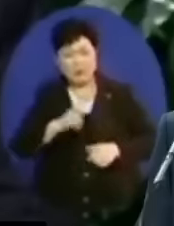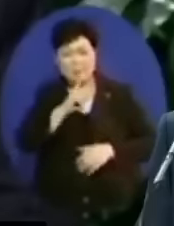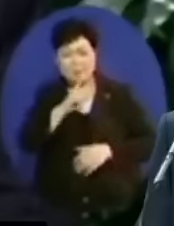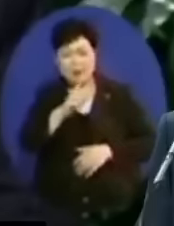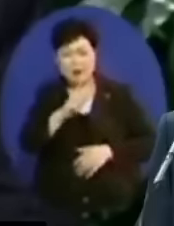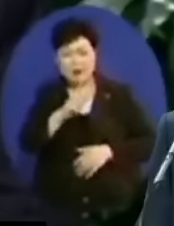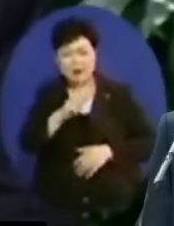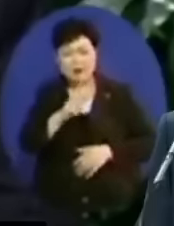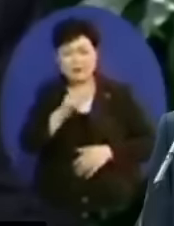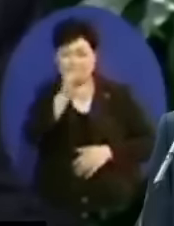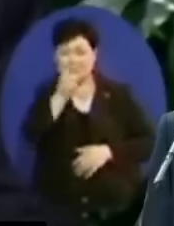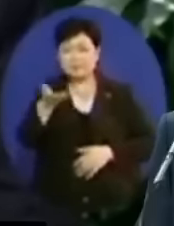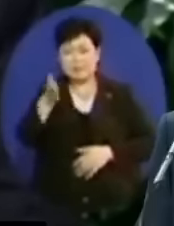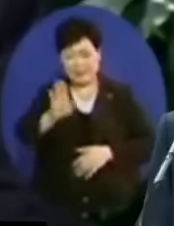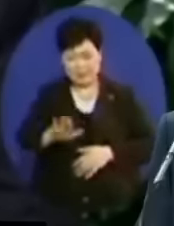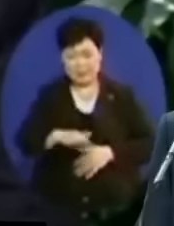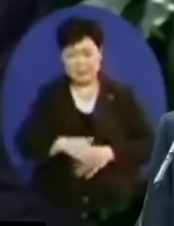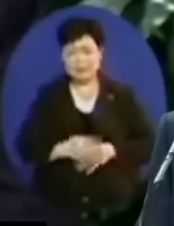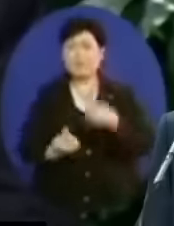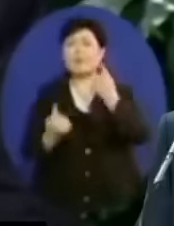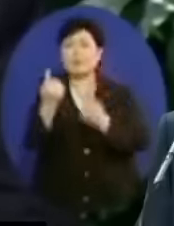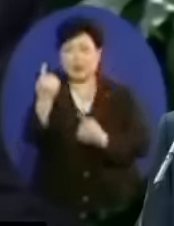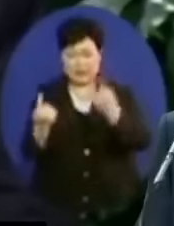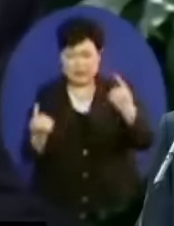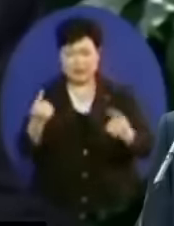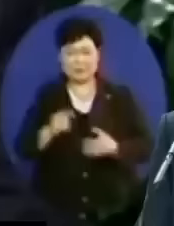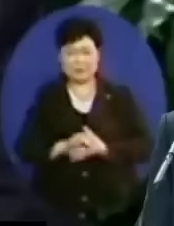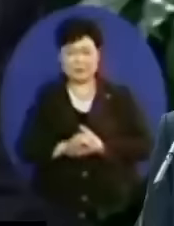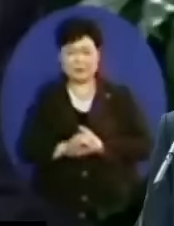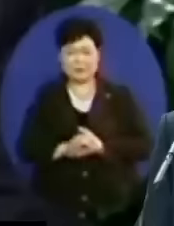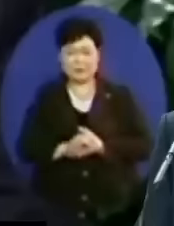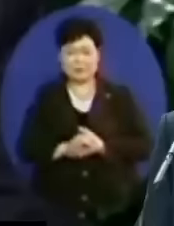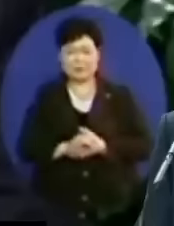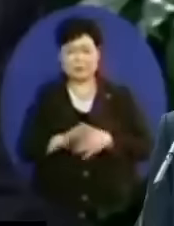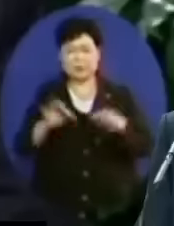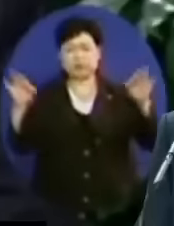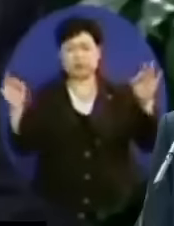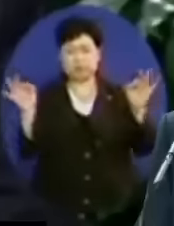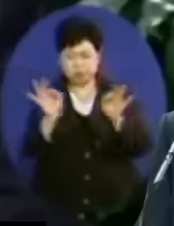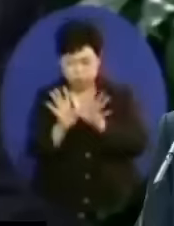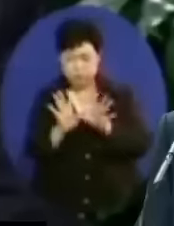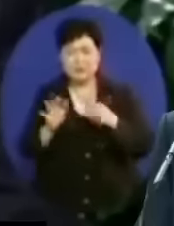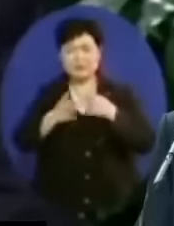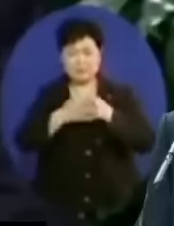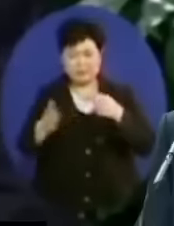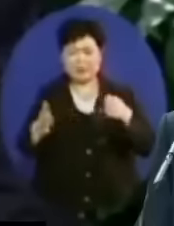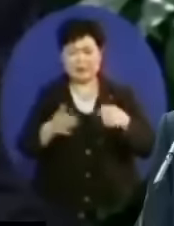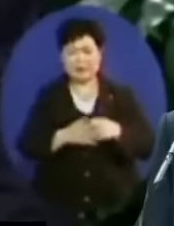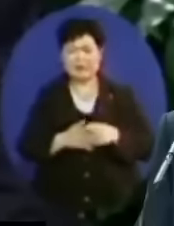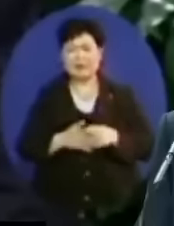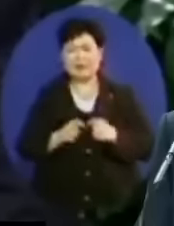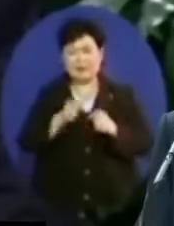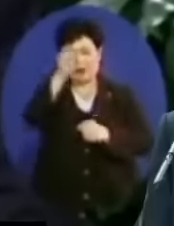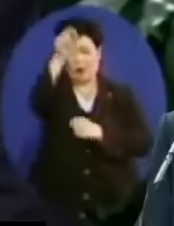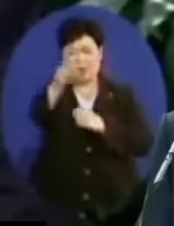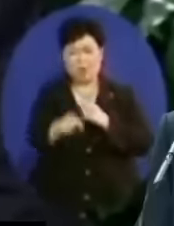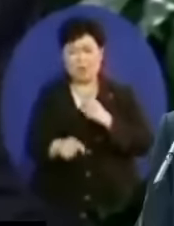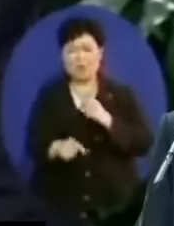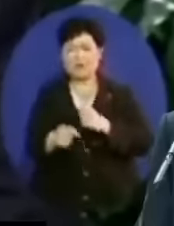그런 것 다 있지만은 그런 것은 다 있다가 없어질 것입니다. 영원히 있는